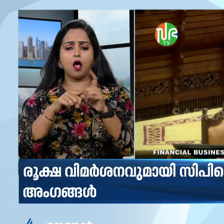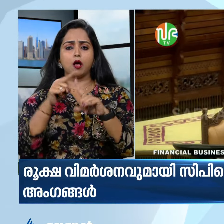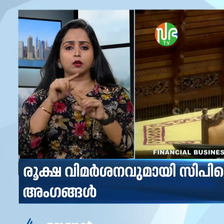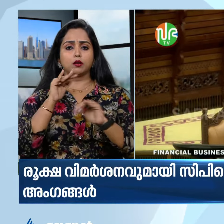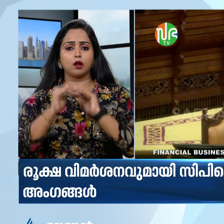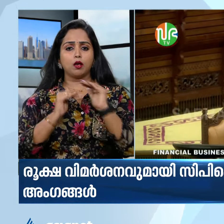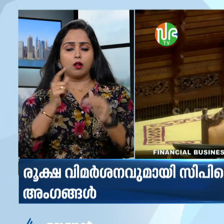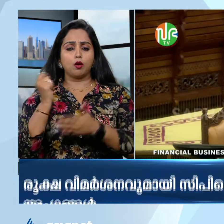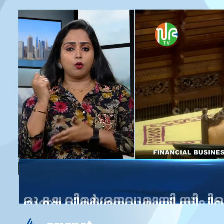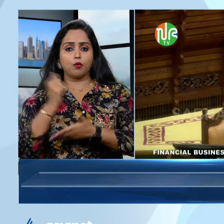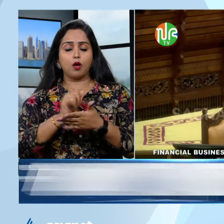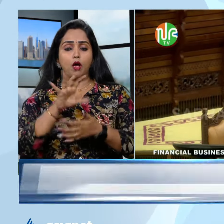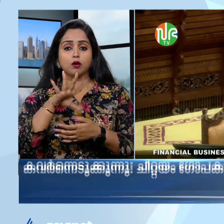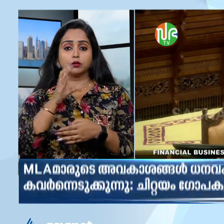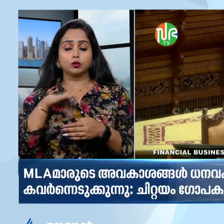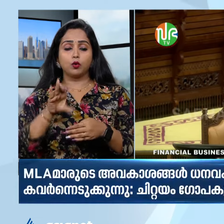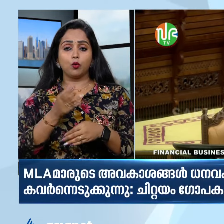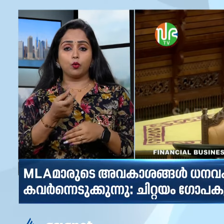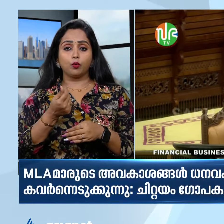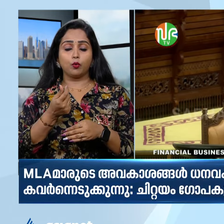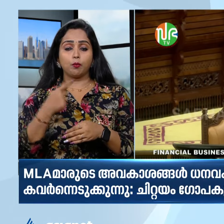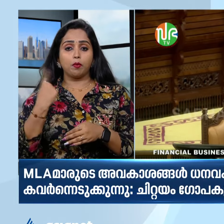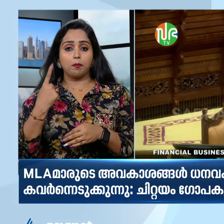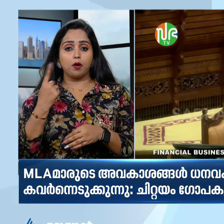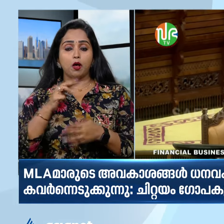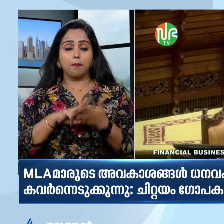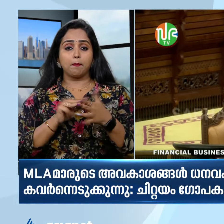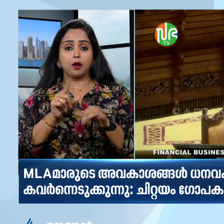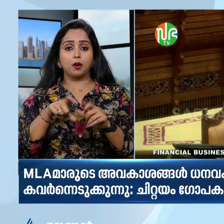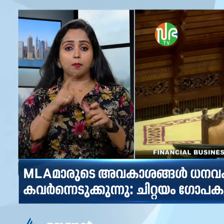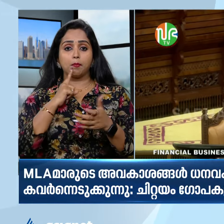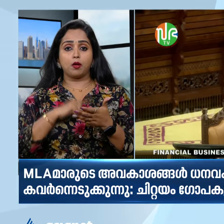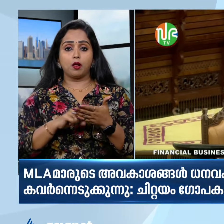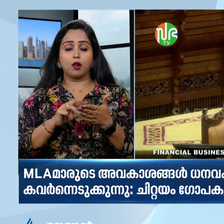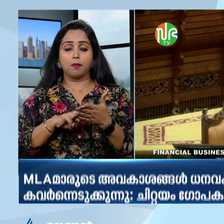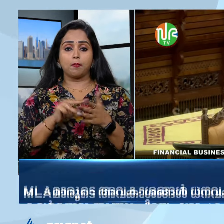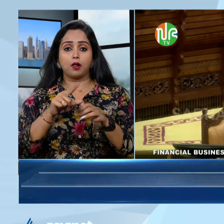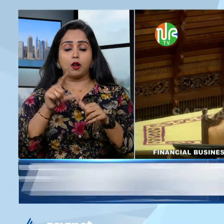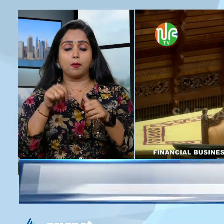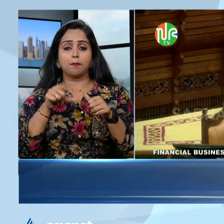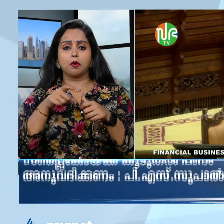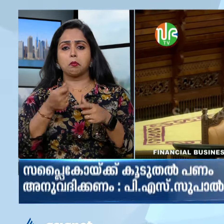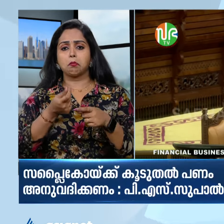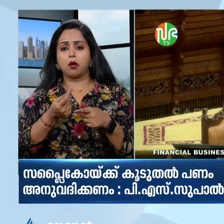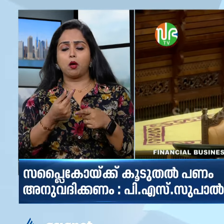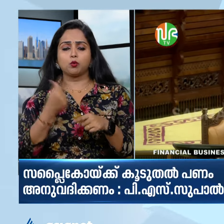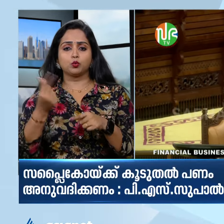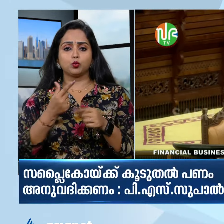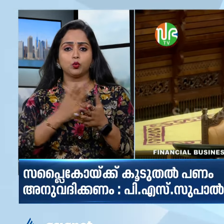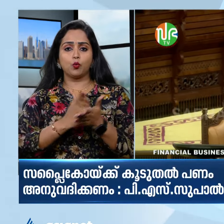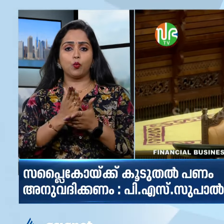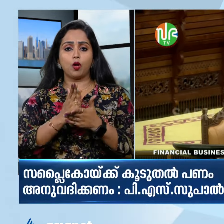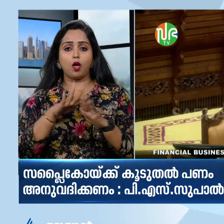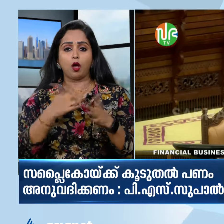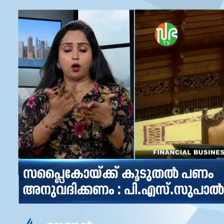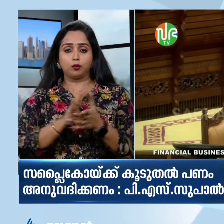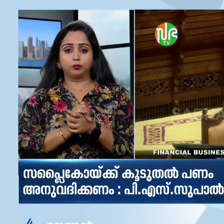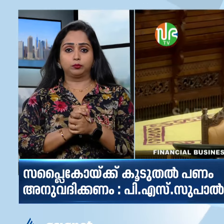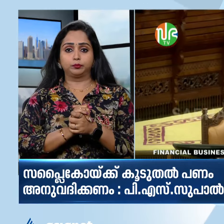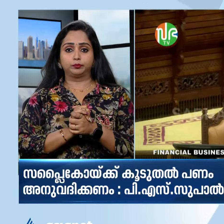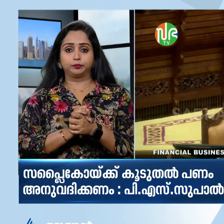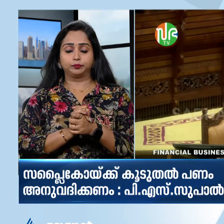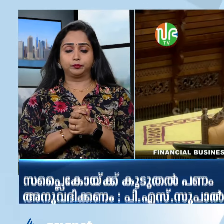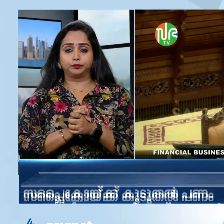ബന്ധപ്പെട്ട് 5 കോടി രൂപയാണ് എം എൽ എ മാർക്ക് അനുവദിച്ചിട്ടുള്ളത്. എം എൽ എ മാർക്ക് ആ പണം എങ്ങനെ വിനിയോഗിക്കാം എന്ന അവകാശമുണ്ട്. അക്രഡിറ്റഡ്